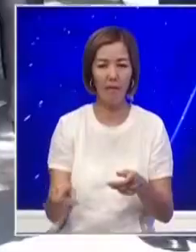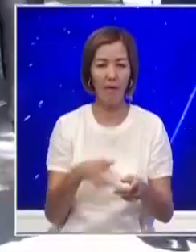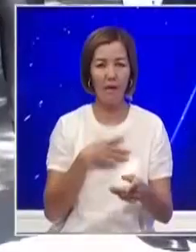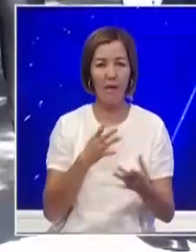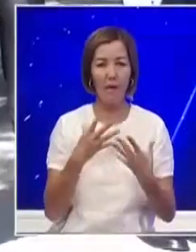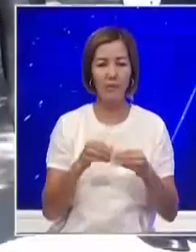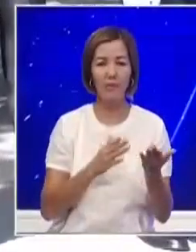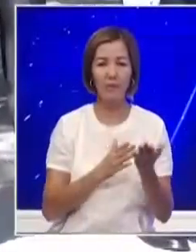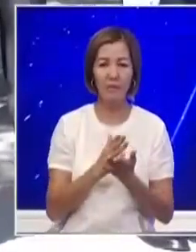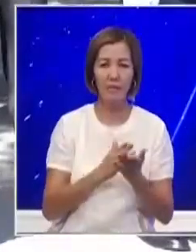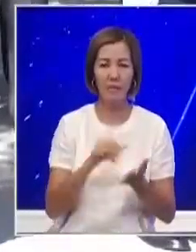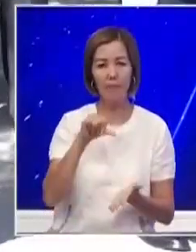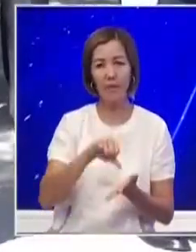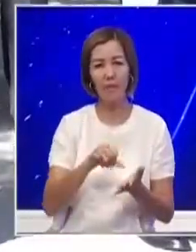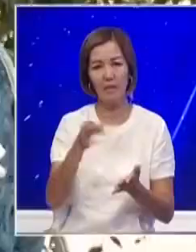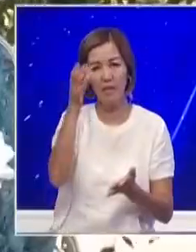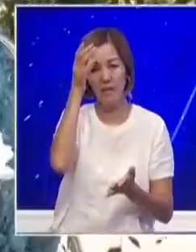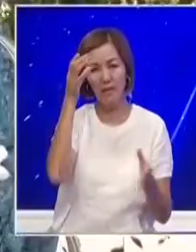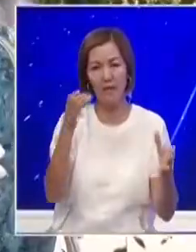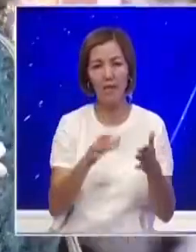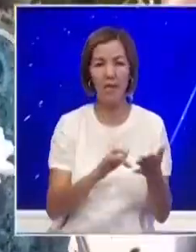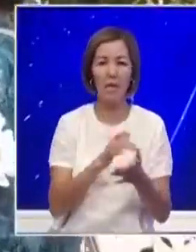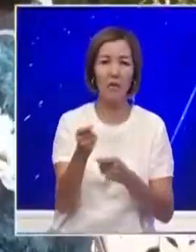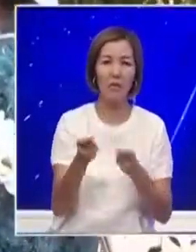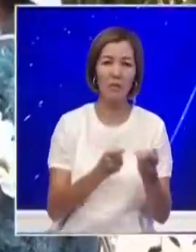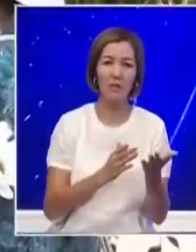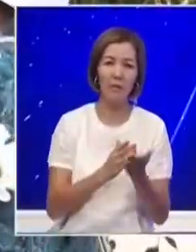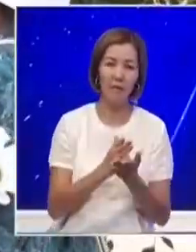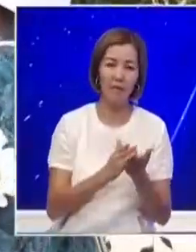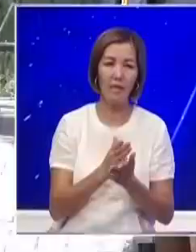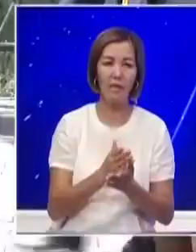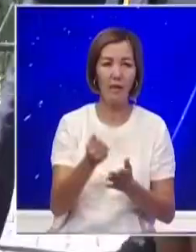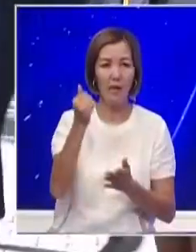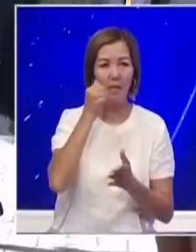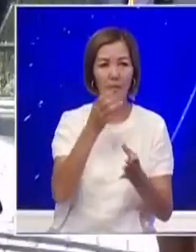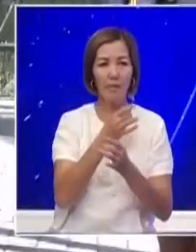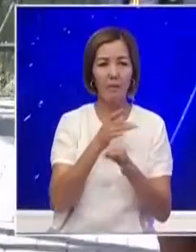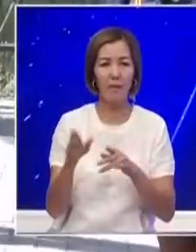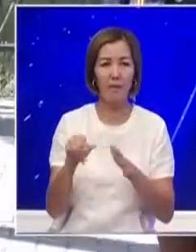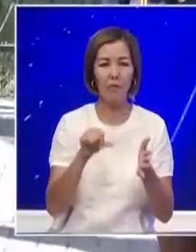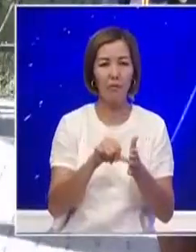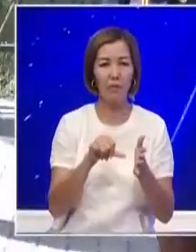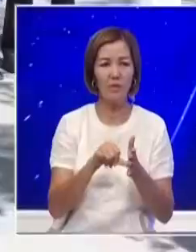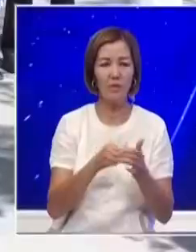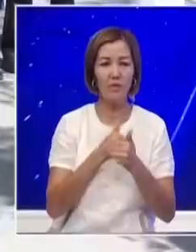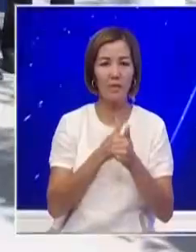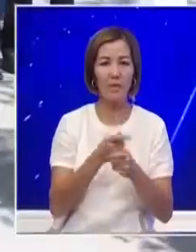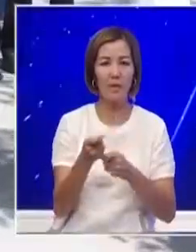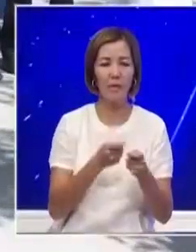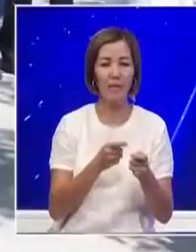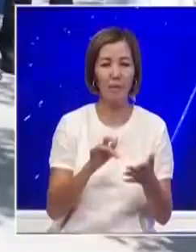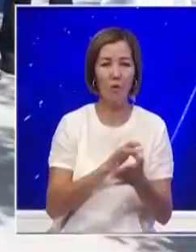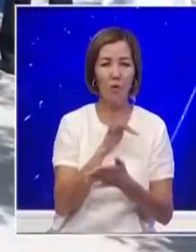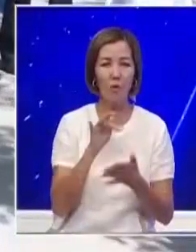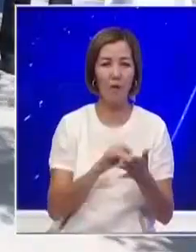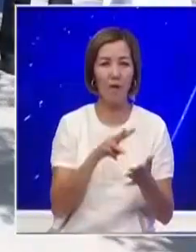общественные деятели, представители интеллигенции и городского совета ветеранов. В памятном мероприятии также принял участие заместитель акима города